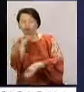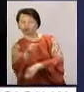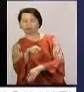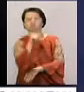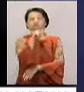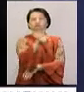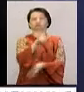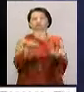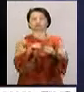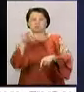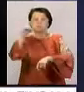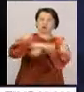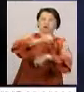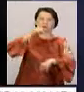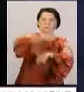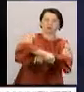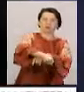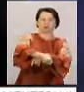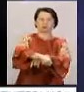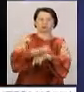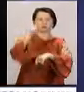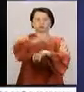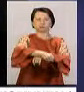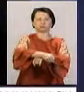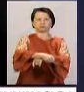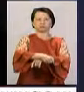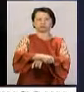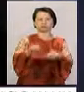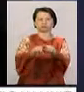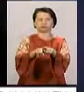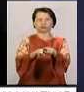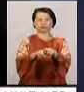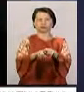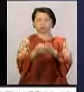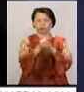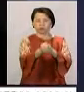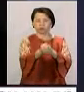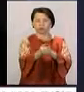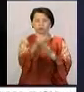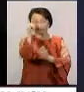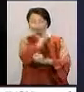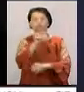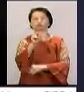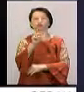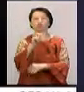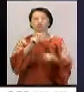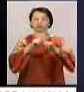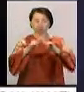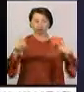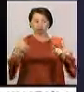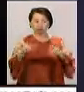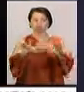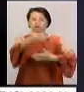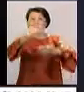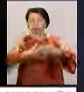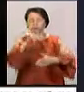satu serangan-serangan yang apa tu yang begitu kuat dan besar sekali, dan